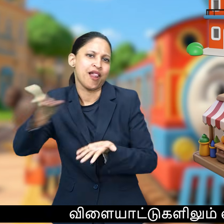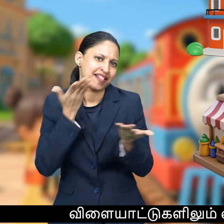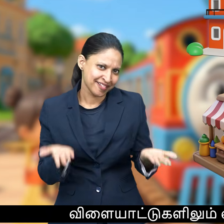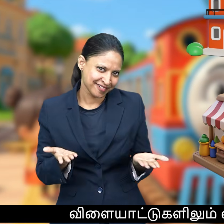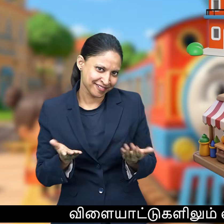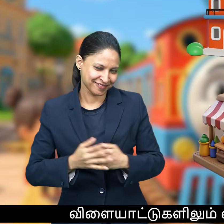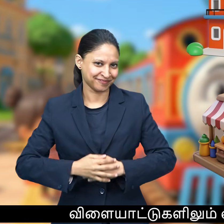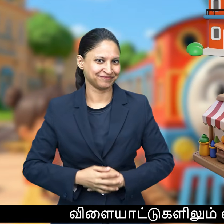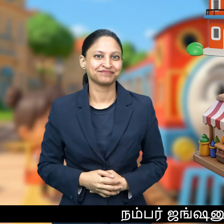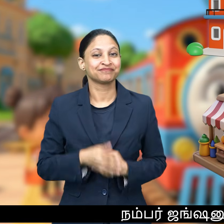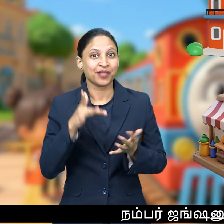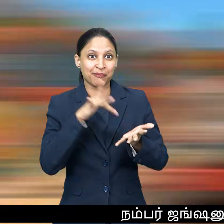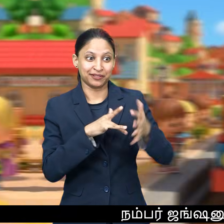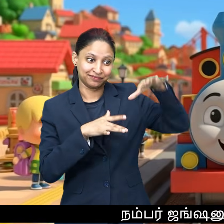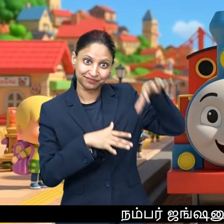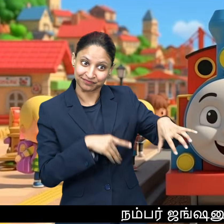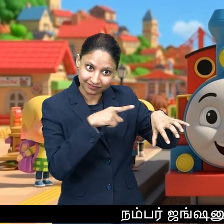இடங்களிலும் உள்ளன.